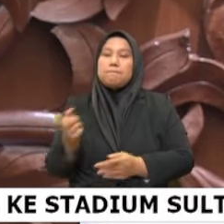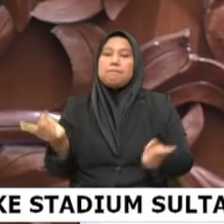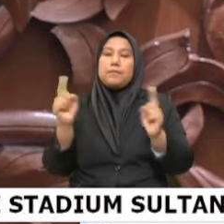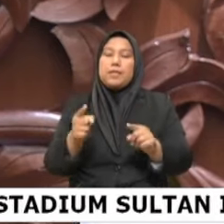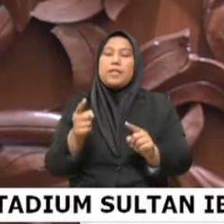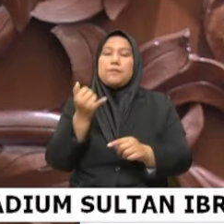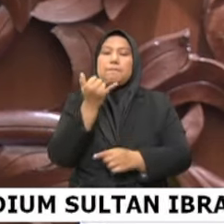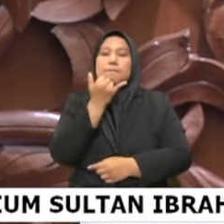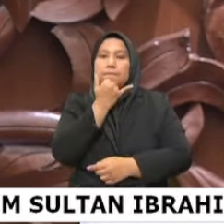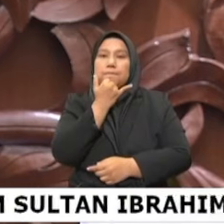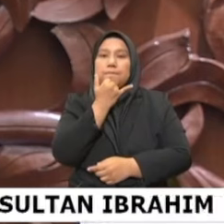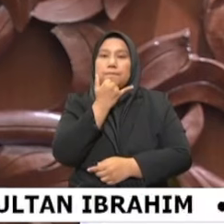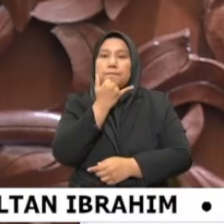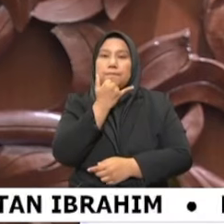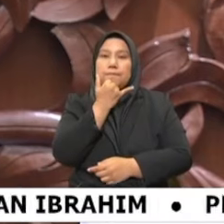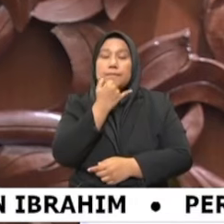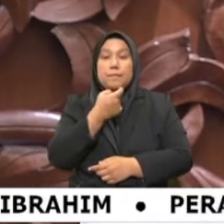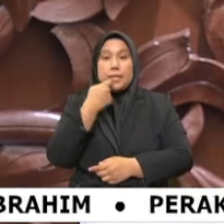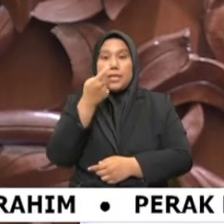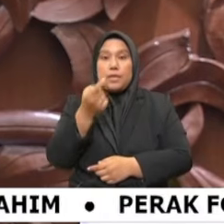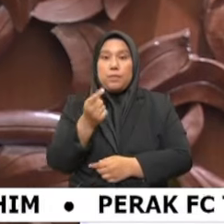menyebut sebanyak